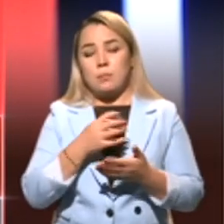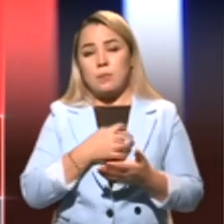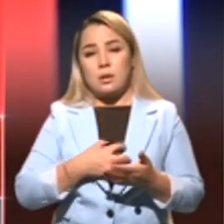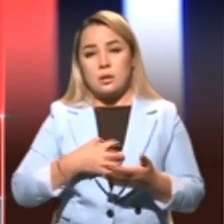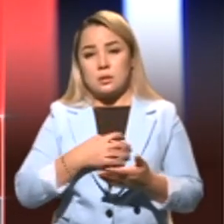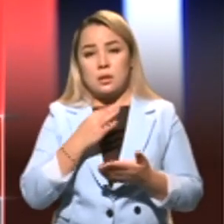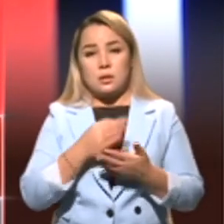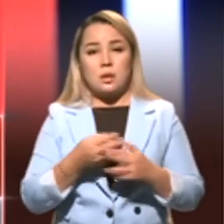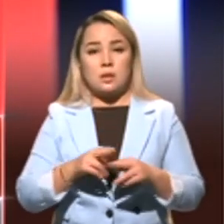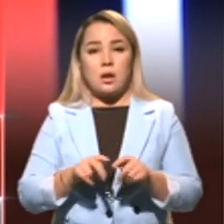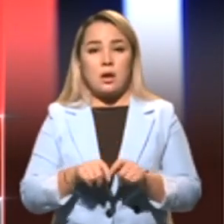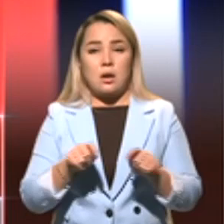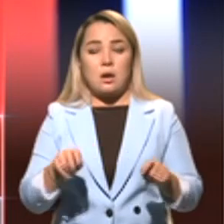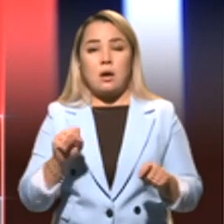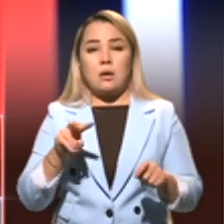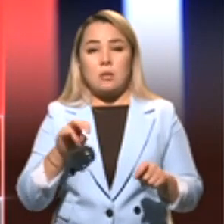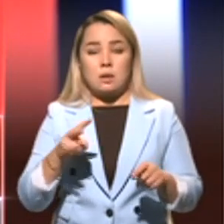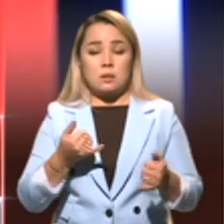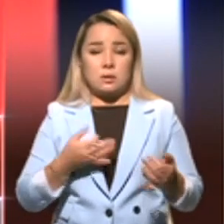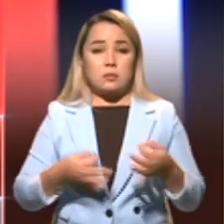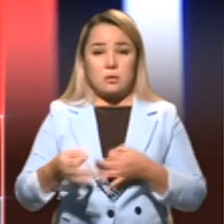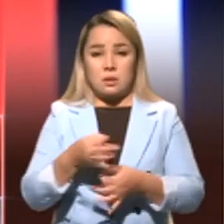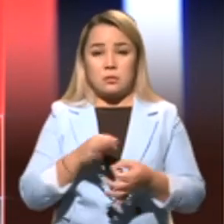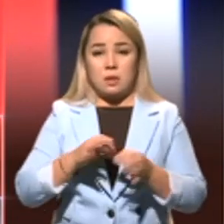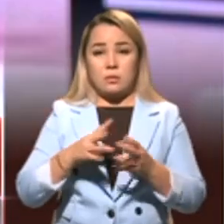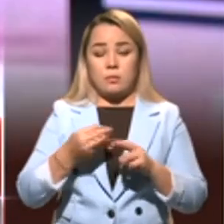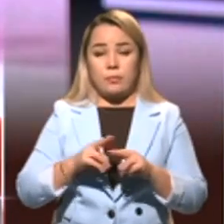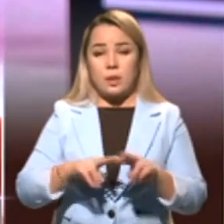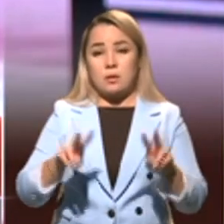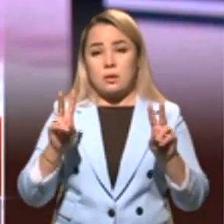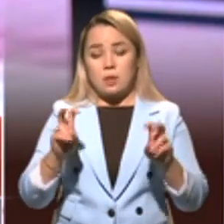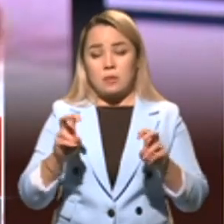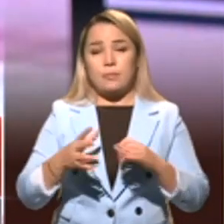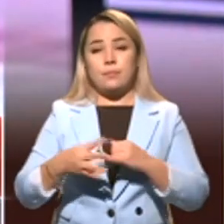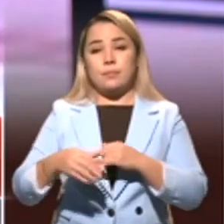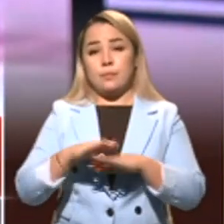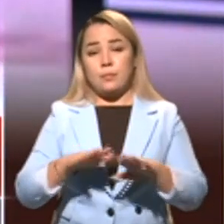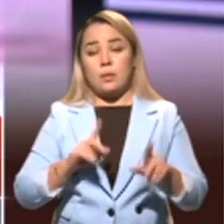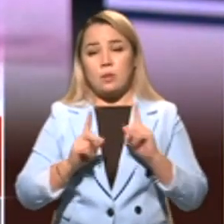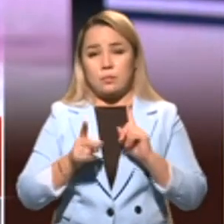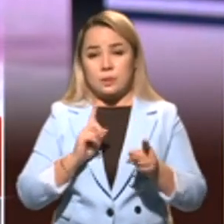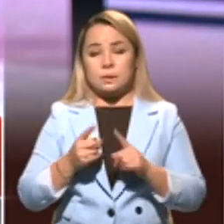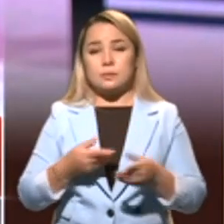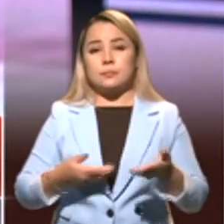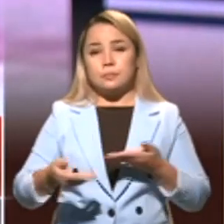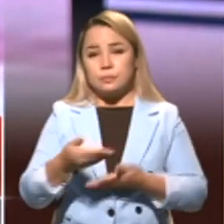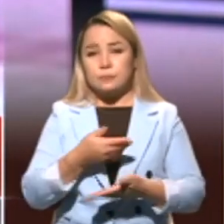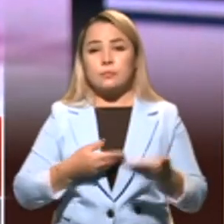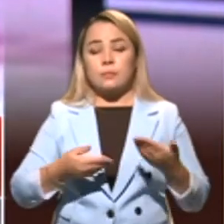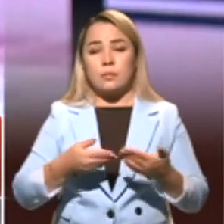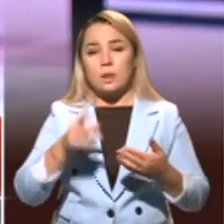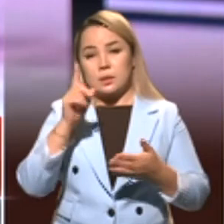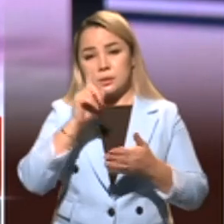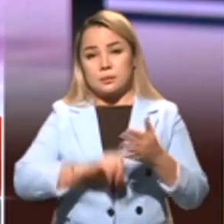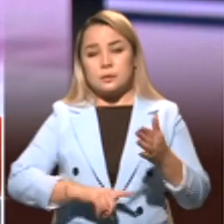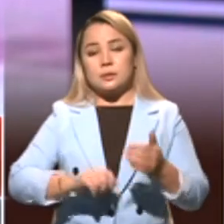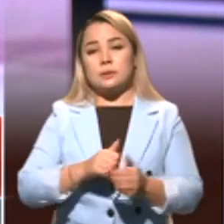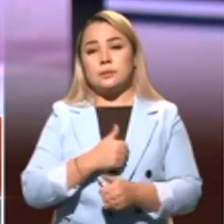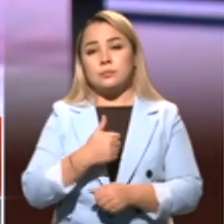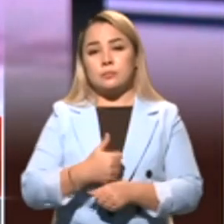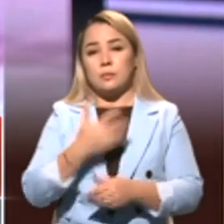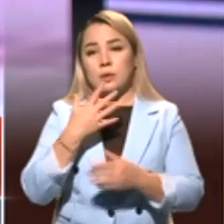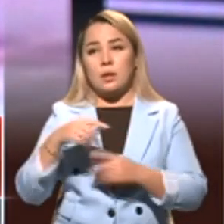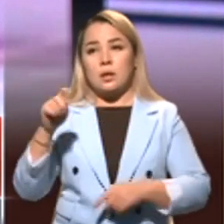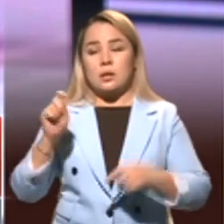де мынау біз енді ашық алаңда талқылап отырмыз ғой. Діни лидерлердің талқылайтын бір алаңы болу керек болды да. И осы